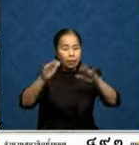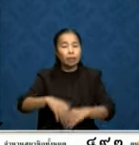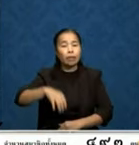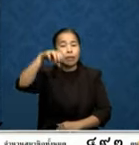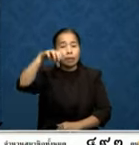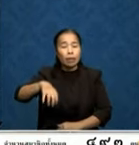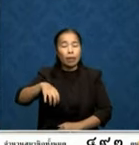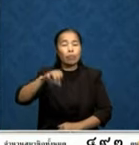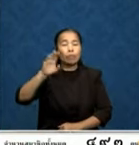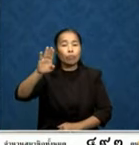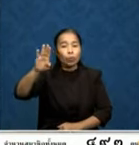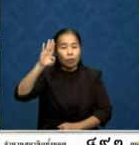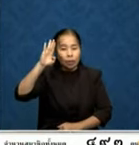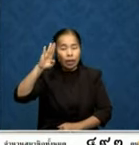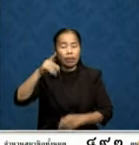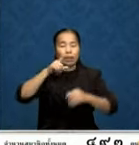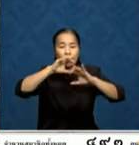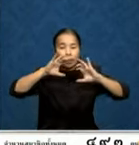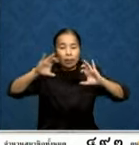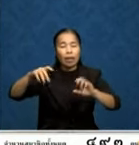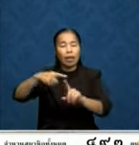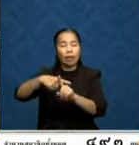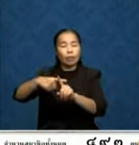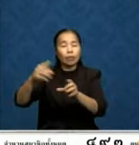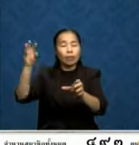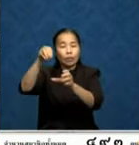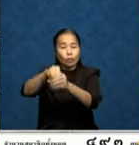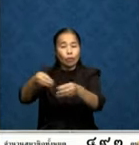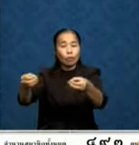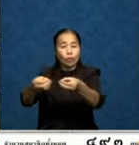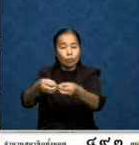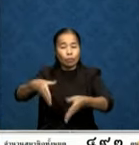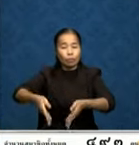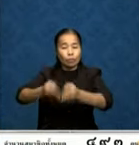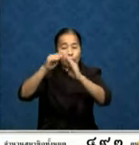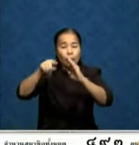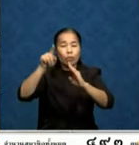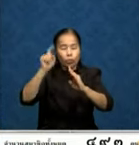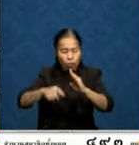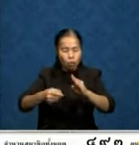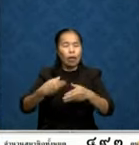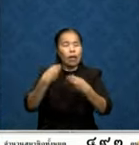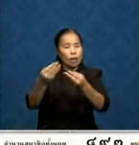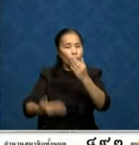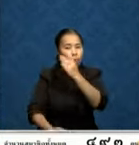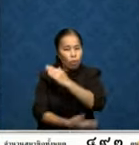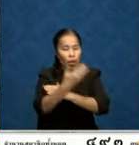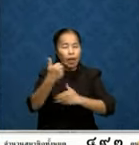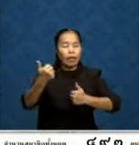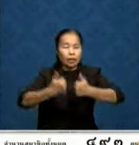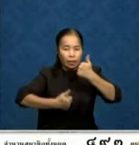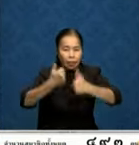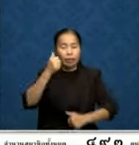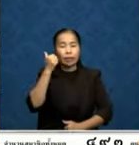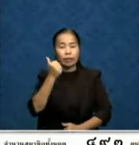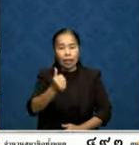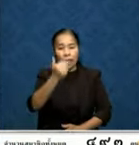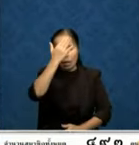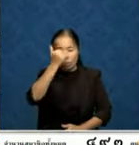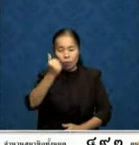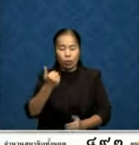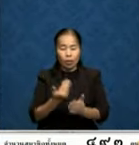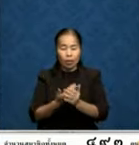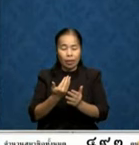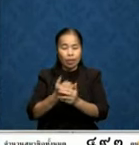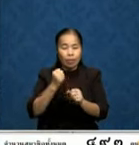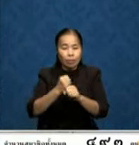มาเป็นผู้แข่งขันประมูลราคาได้ด้วยเพื่อความมั่นใจว่าต้นทุนที่ผลิตได้ในพลังงานหมุนเวียนเนี่ยเป็นต้นทุนที่ถูกที่สุด